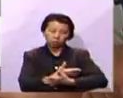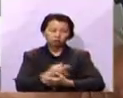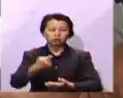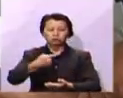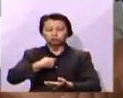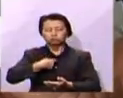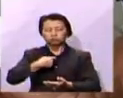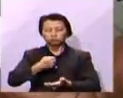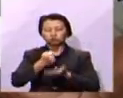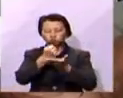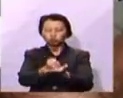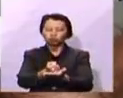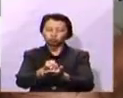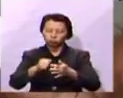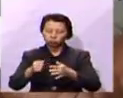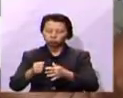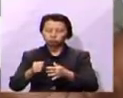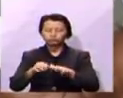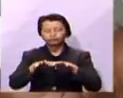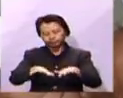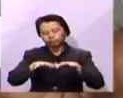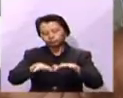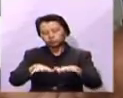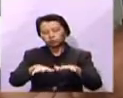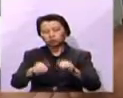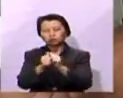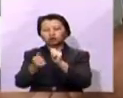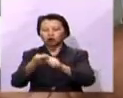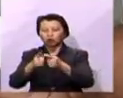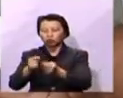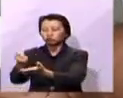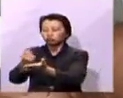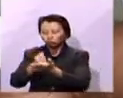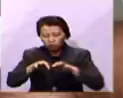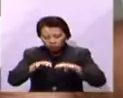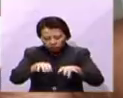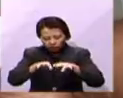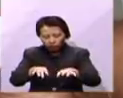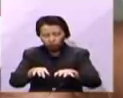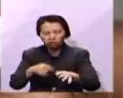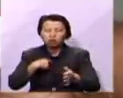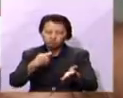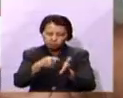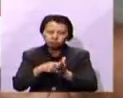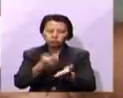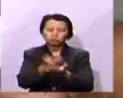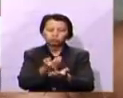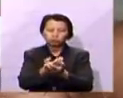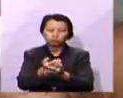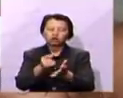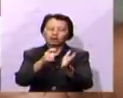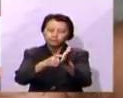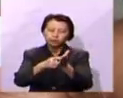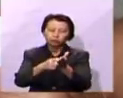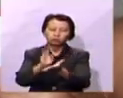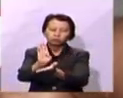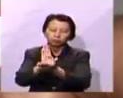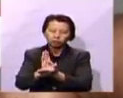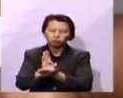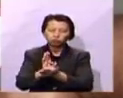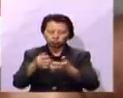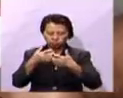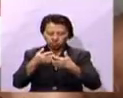tolong menjahit dengan kawan, so saya perlukan bantuan mesin jahit